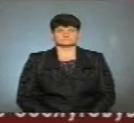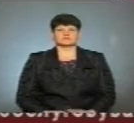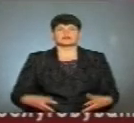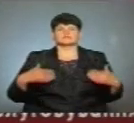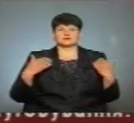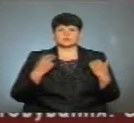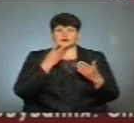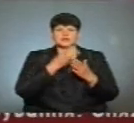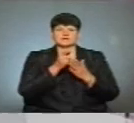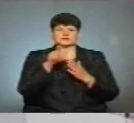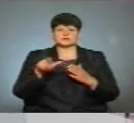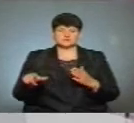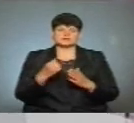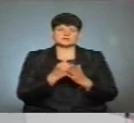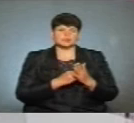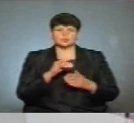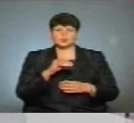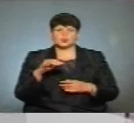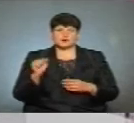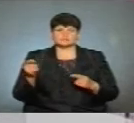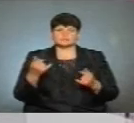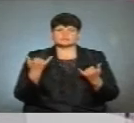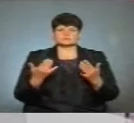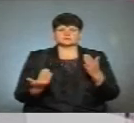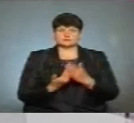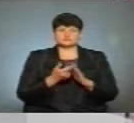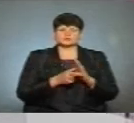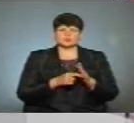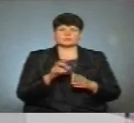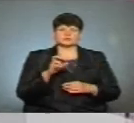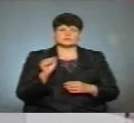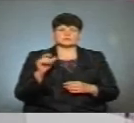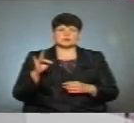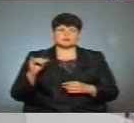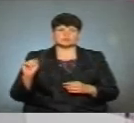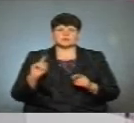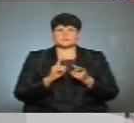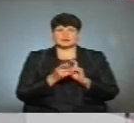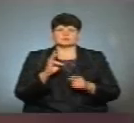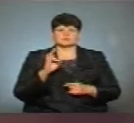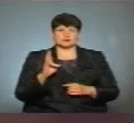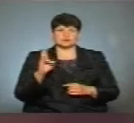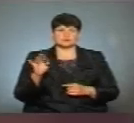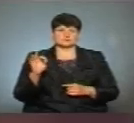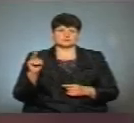Вітаю глядачів телеканалу ЮА Тернопіль. В ефірі новини. У студії Богдана Сарабун, сурдопереклад Надія Куцовська.